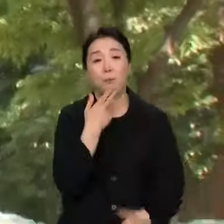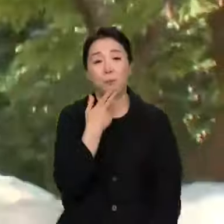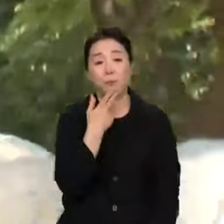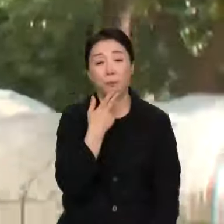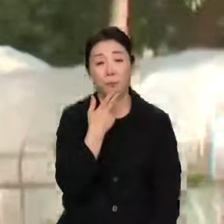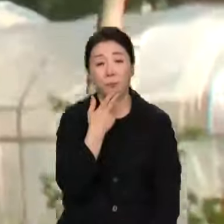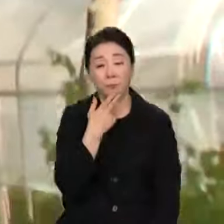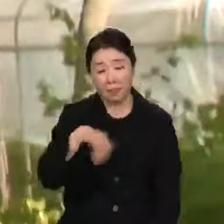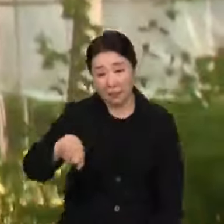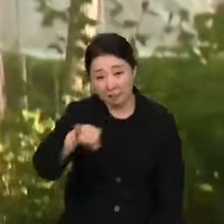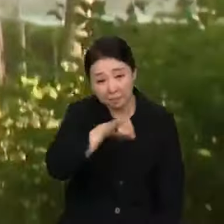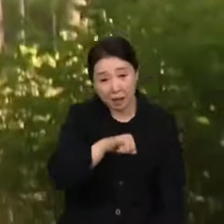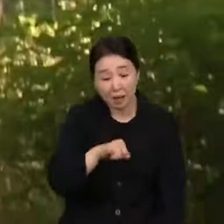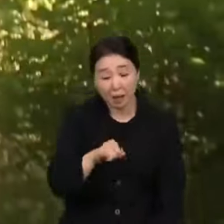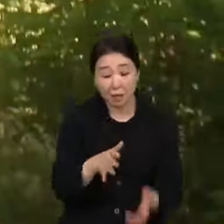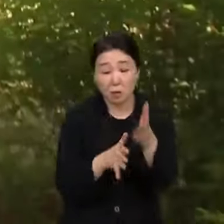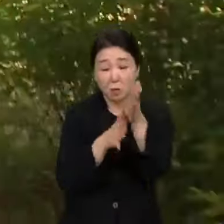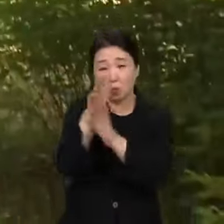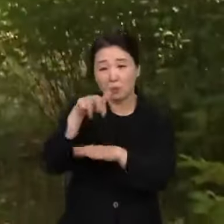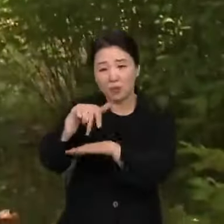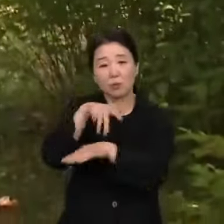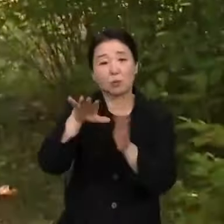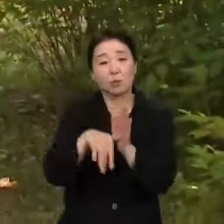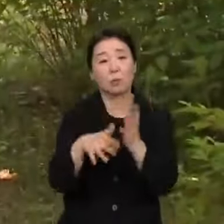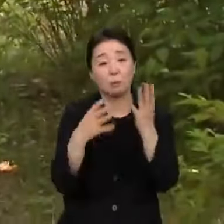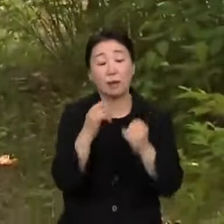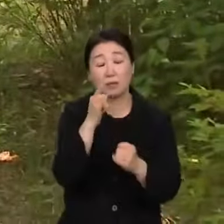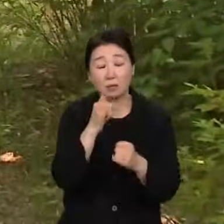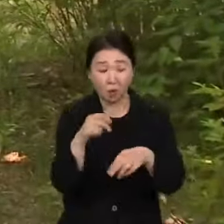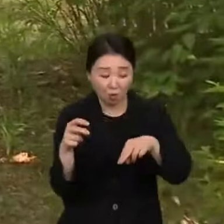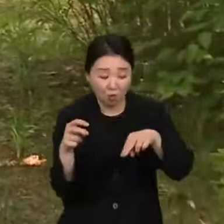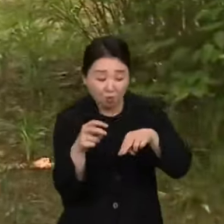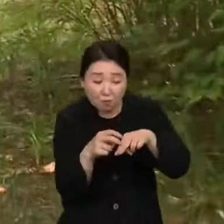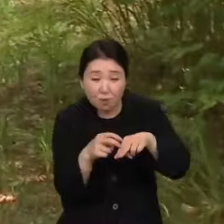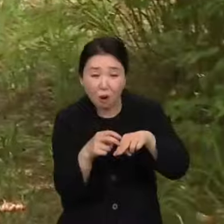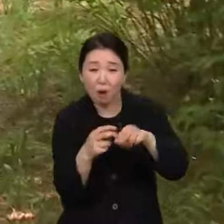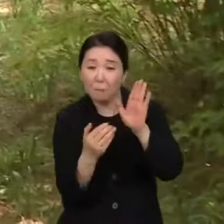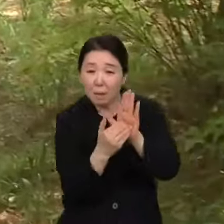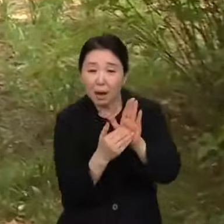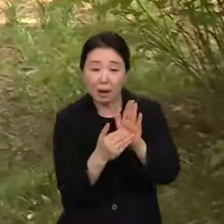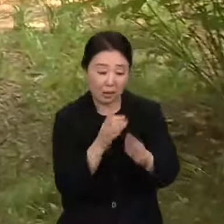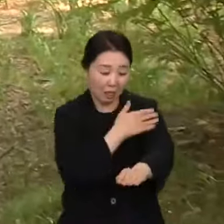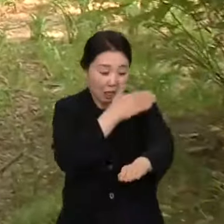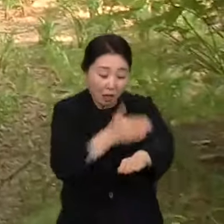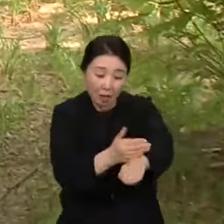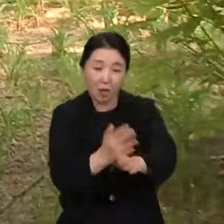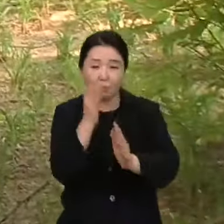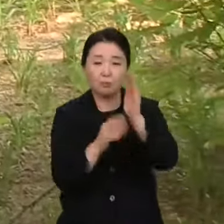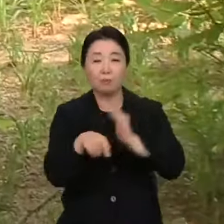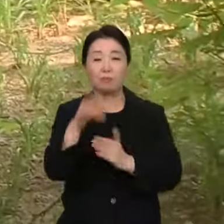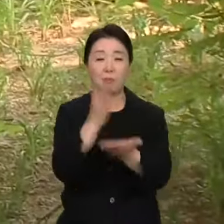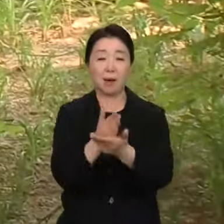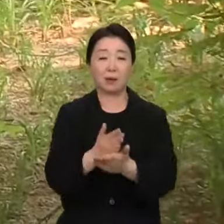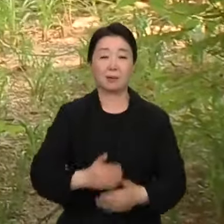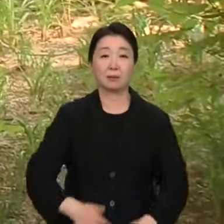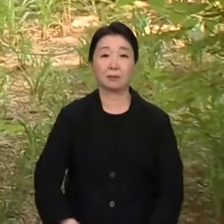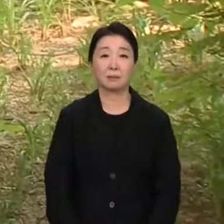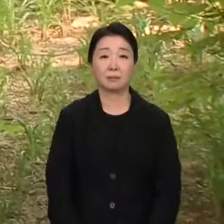진드기는 이런 도심 산책로에도 많이 있습니다. 물리지 않으려면 이런 긴팔을 입거나 풀숲은 최대한 피해야